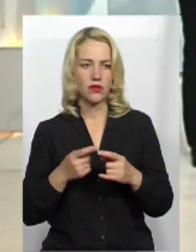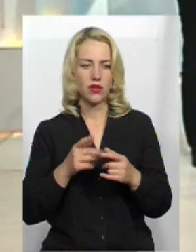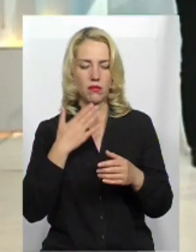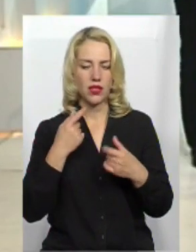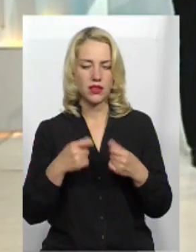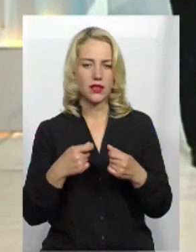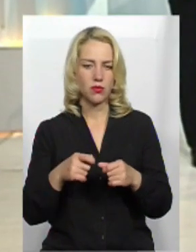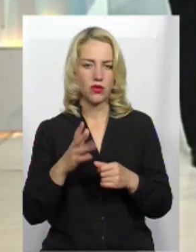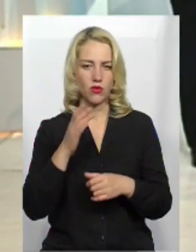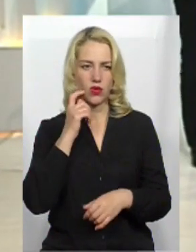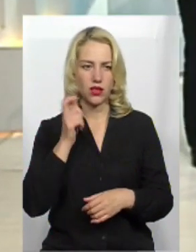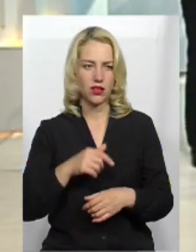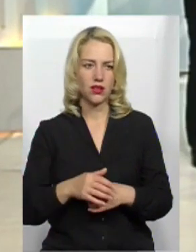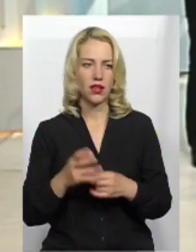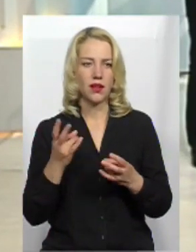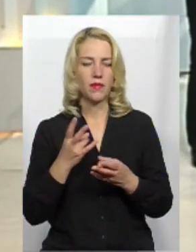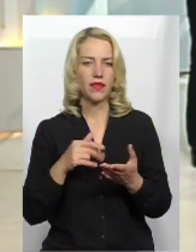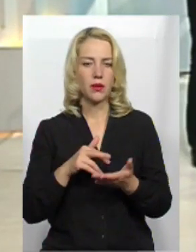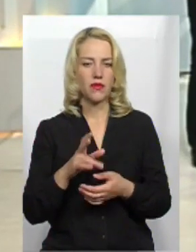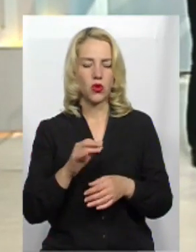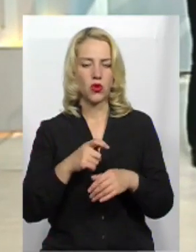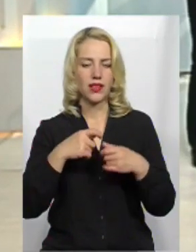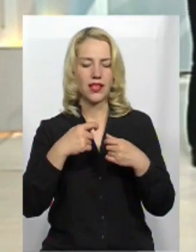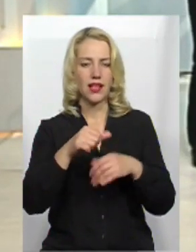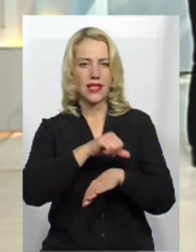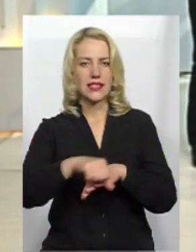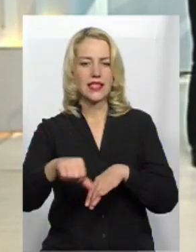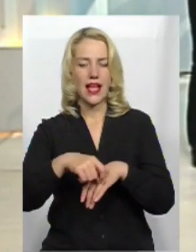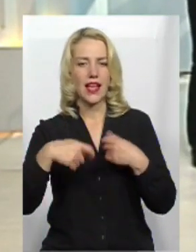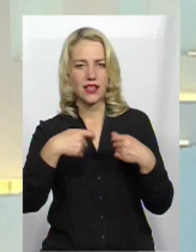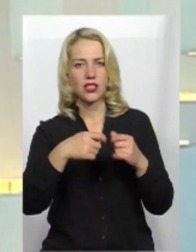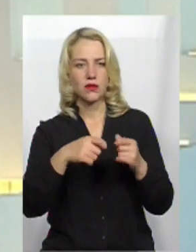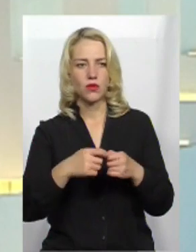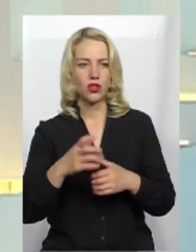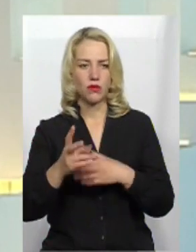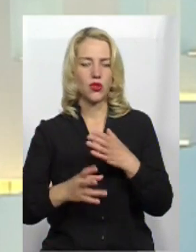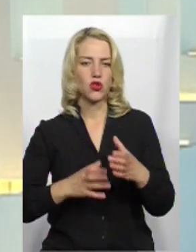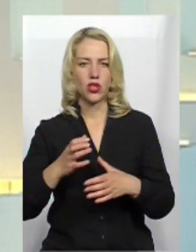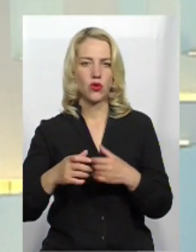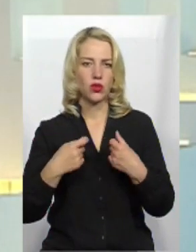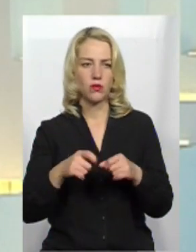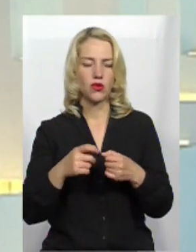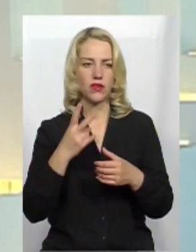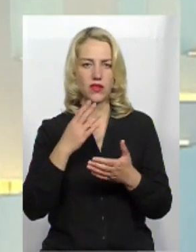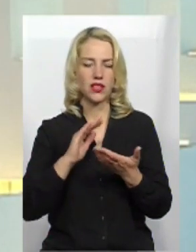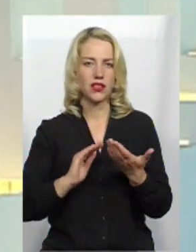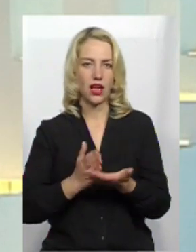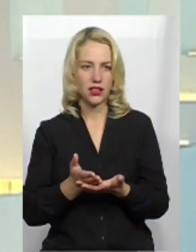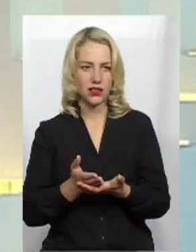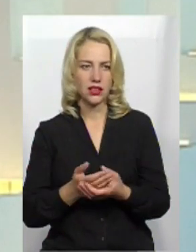збуту в Україні. Треба виходити на експорт, шукати міжнародні ринки. Дивитись на